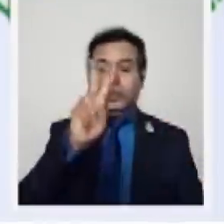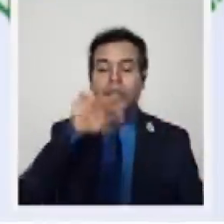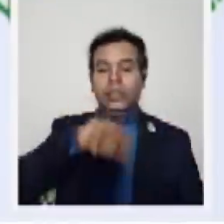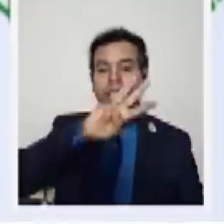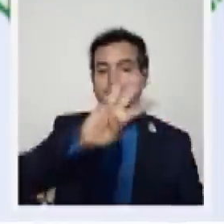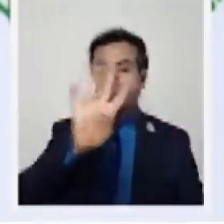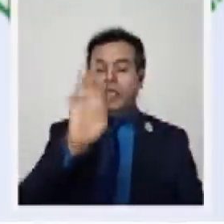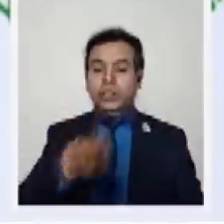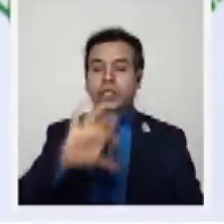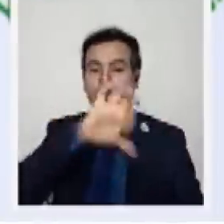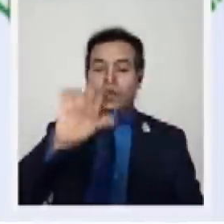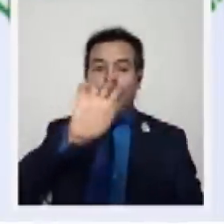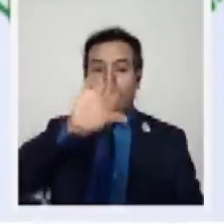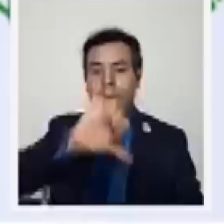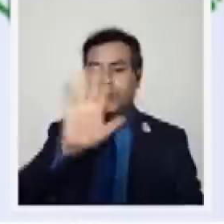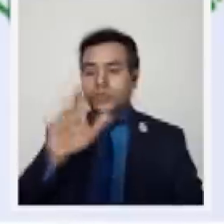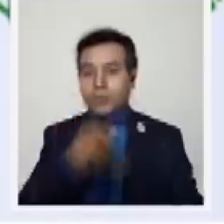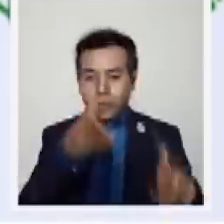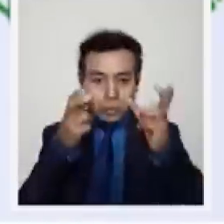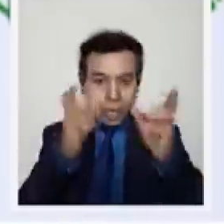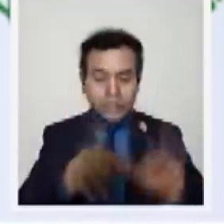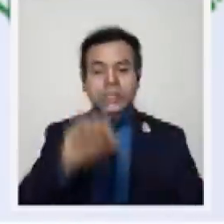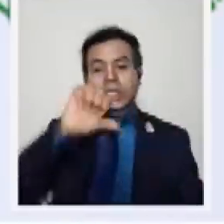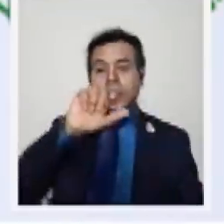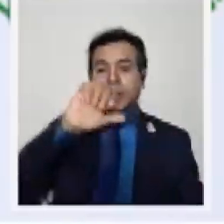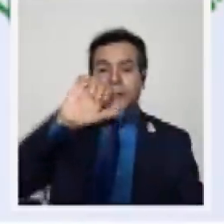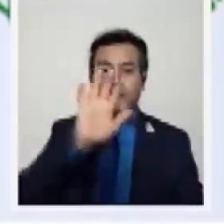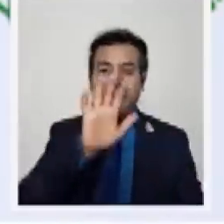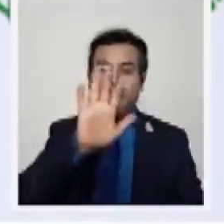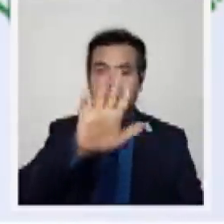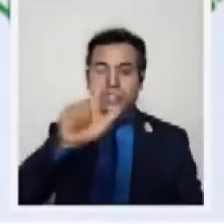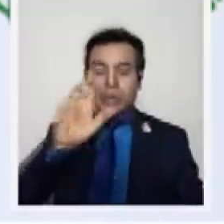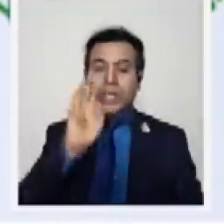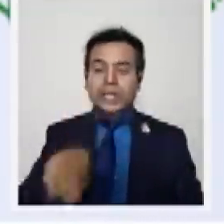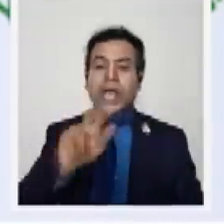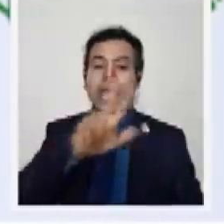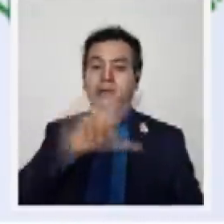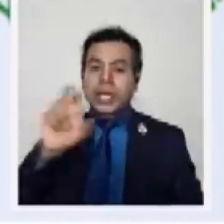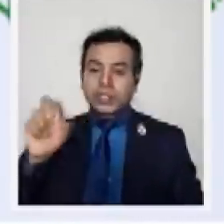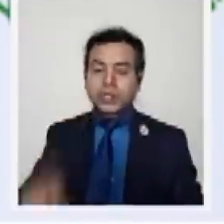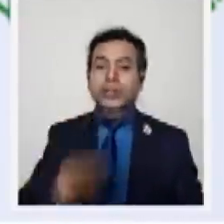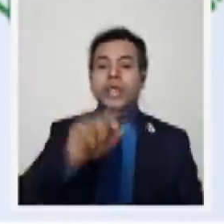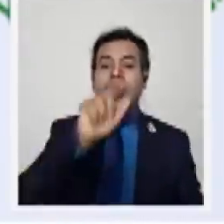2,92,813 জন, এ পর্যন্ত ছাড় পেয়েছেন 2,34,985 জন। বর্তমানে কোয়ারেন্টাইনে আছেন